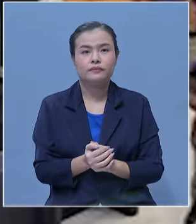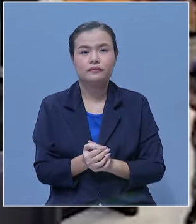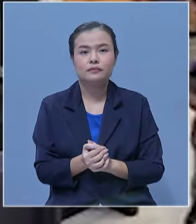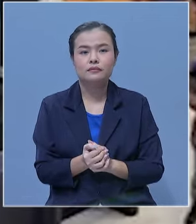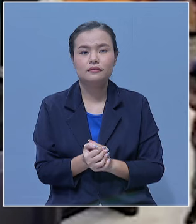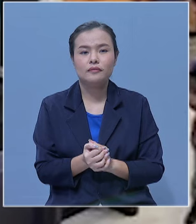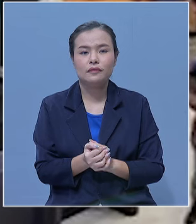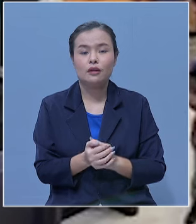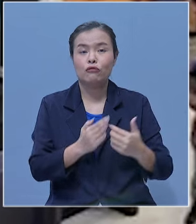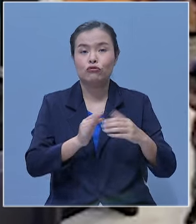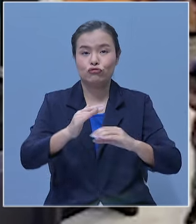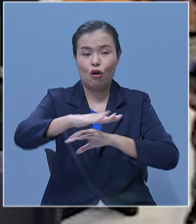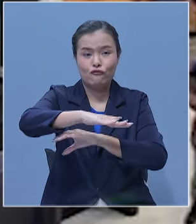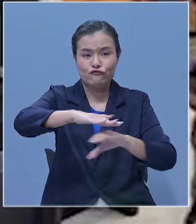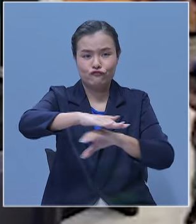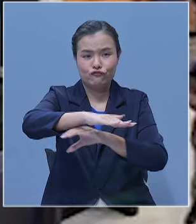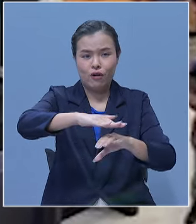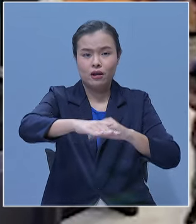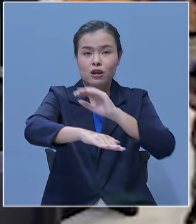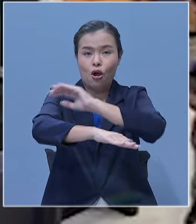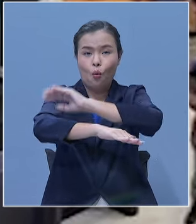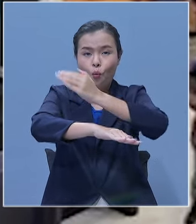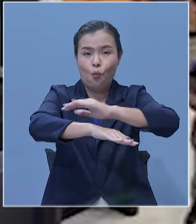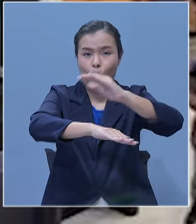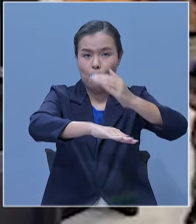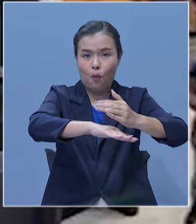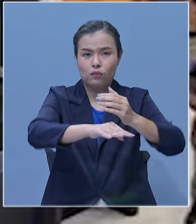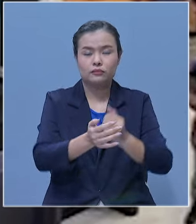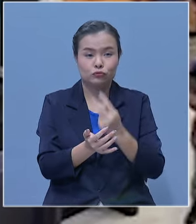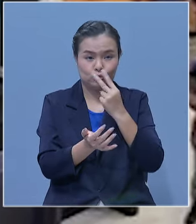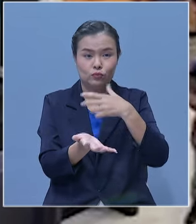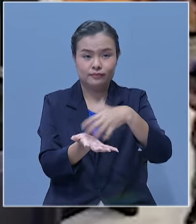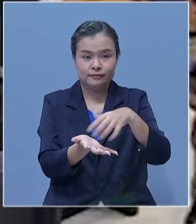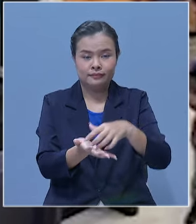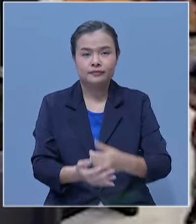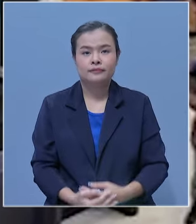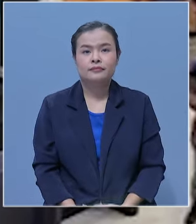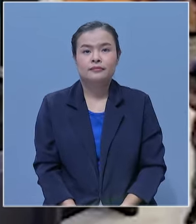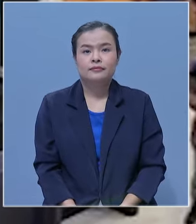าขึ้นรถไฟใต้ดินไปลงที่หัวลำโพงอ่ะนะครับอ่ะเดี๋ยวลองฟังเสียงหน่อยฮะ เท่า